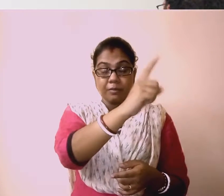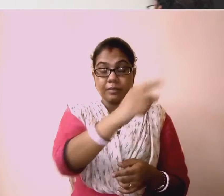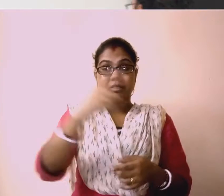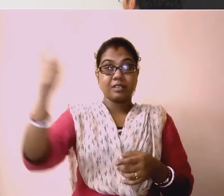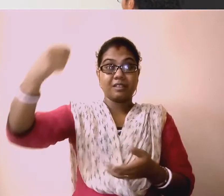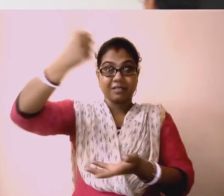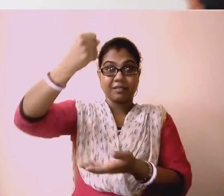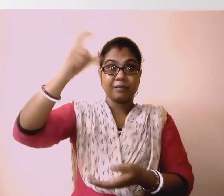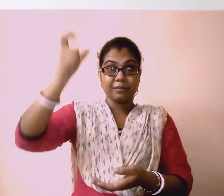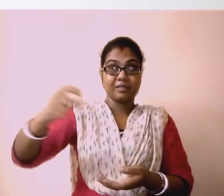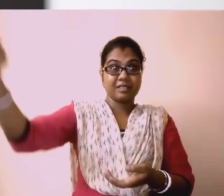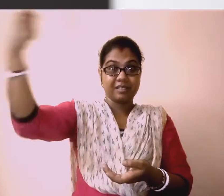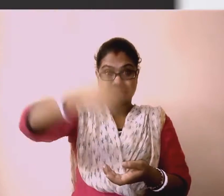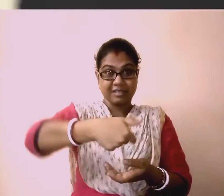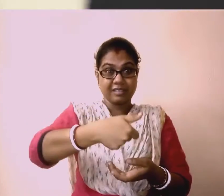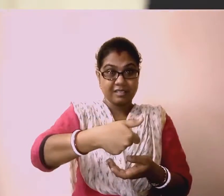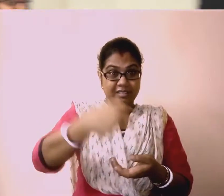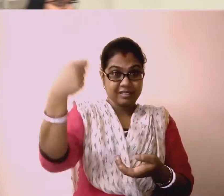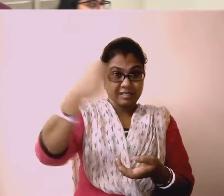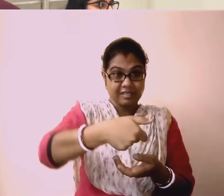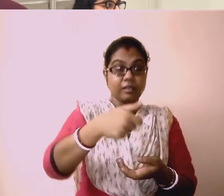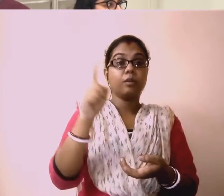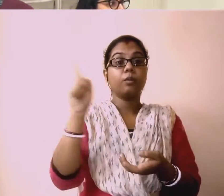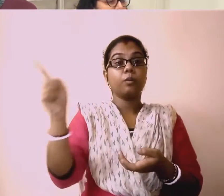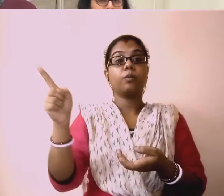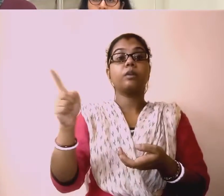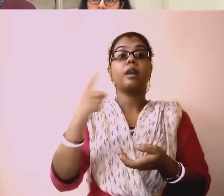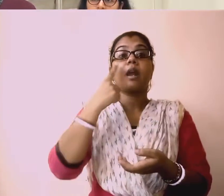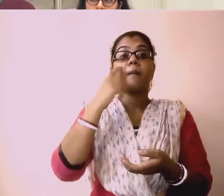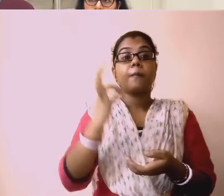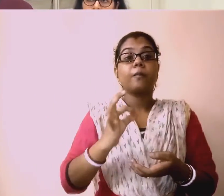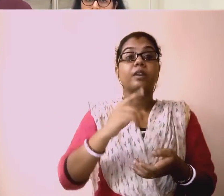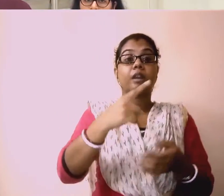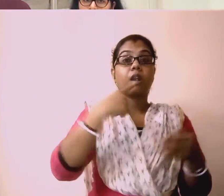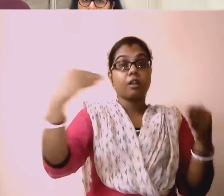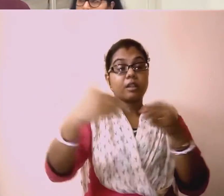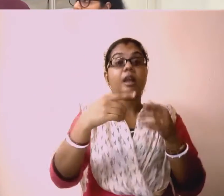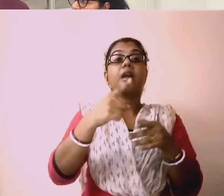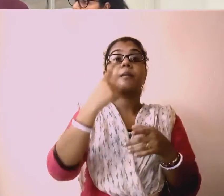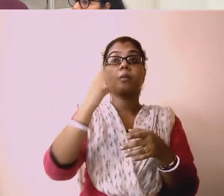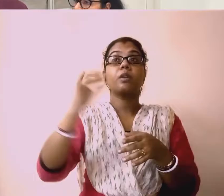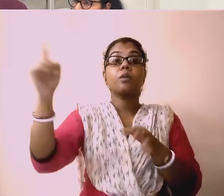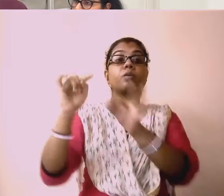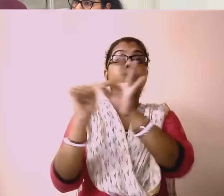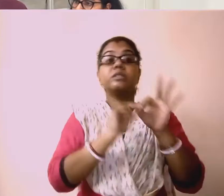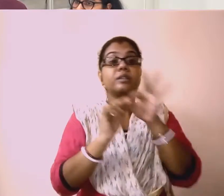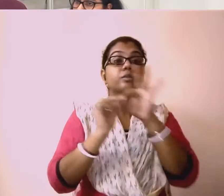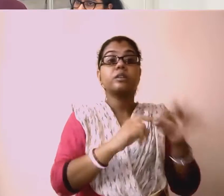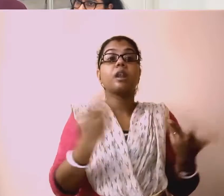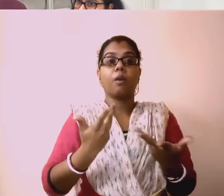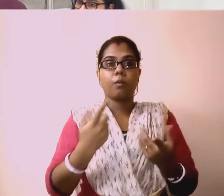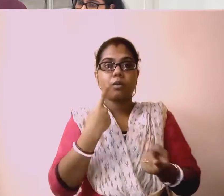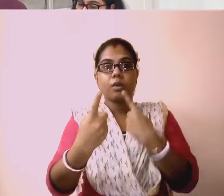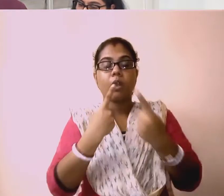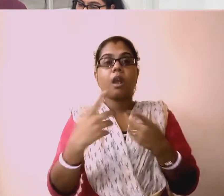जब आप अपने इन्वेस्टर से बात कर रहे हैं तो कॉन्वर्सेशन किस एरिया में जा रहा है वो डिपेंड करेगा कि वो